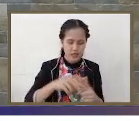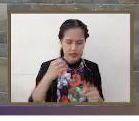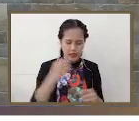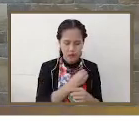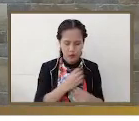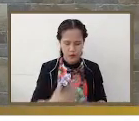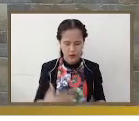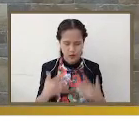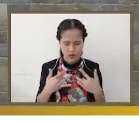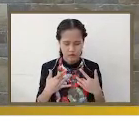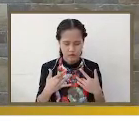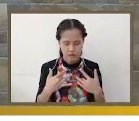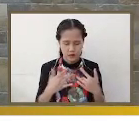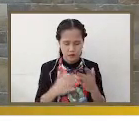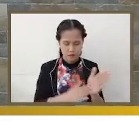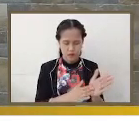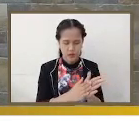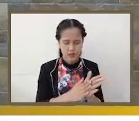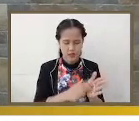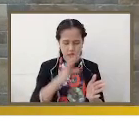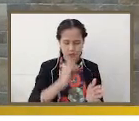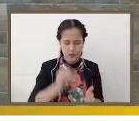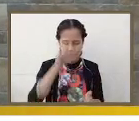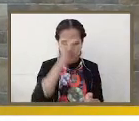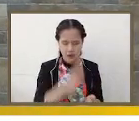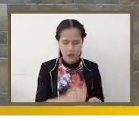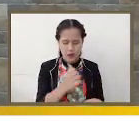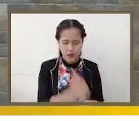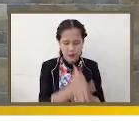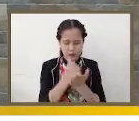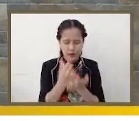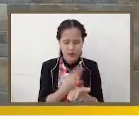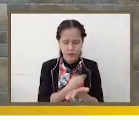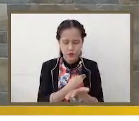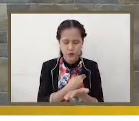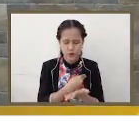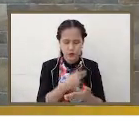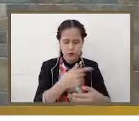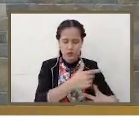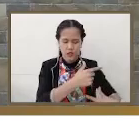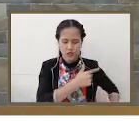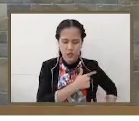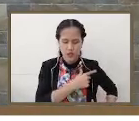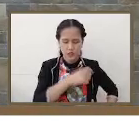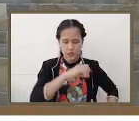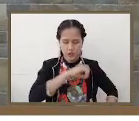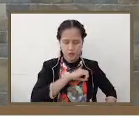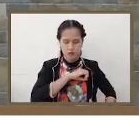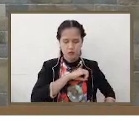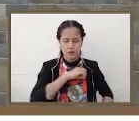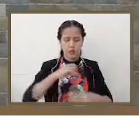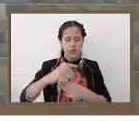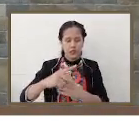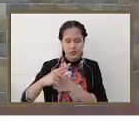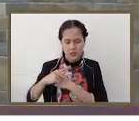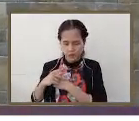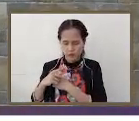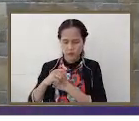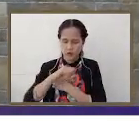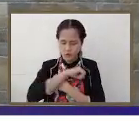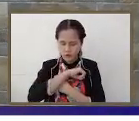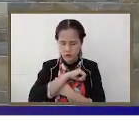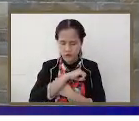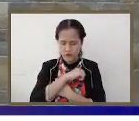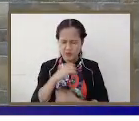God, help us to watch ourselves, to guard ourselves. Baka nag-uumit na po kami. Nagtatanggal, nagbabawas na po